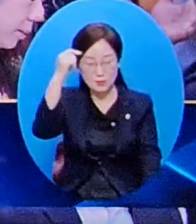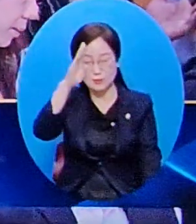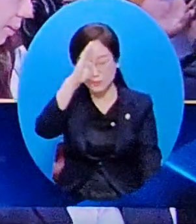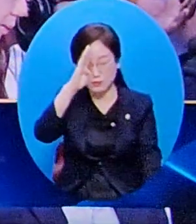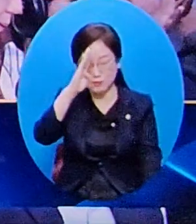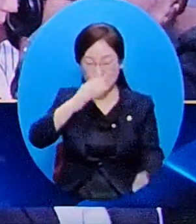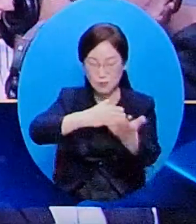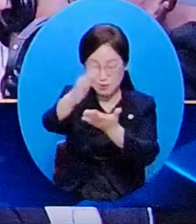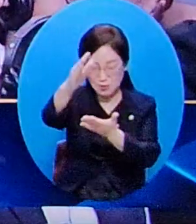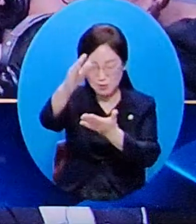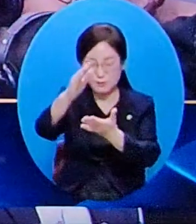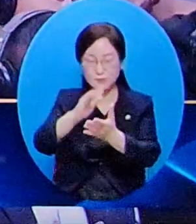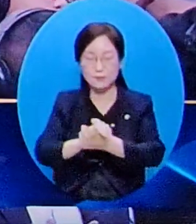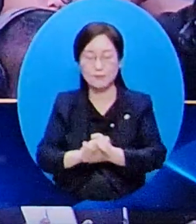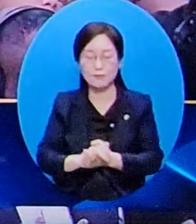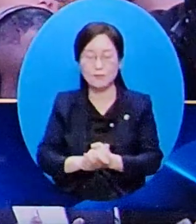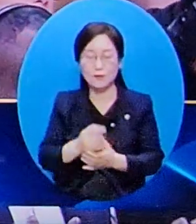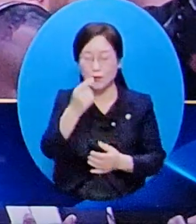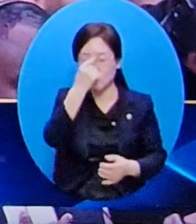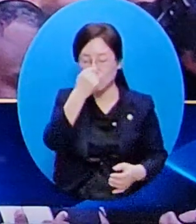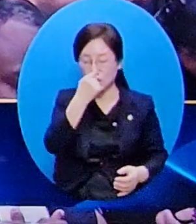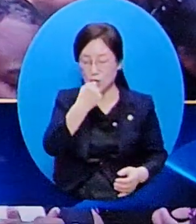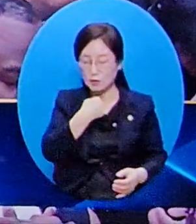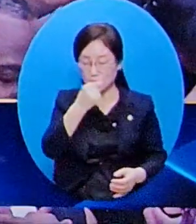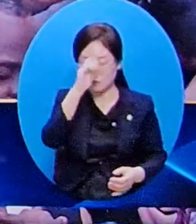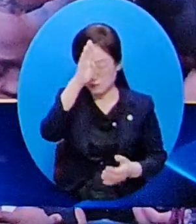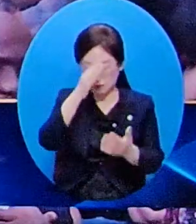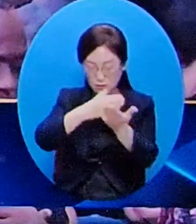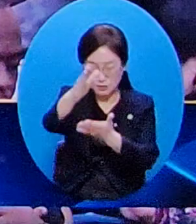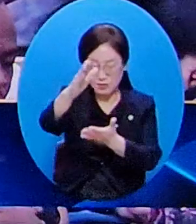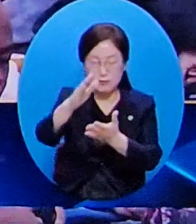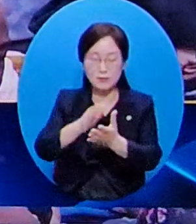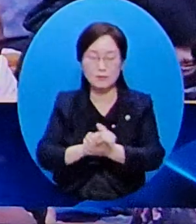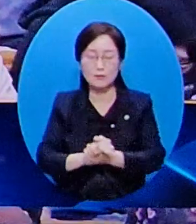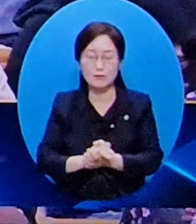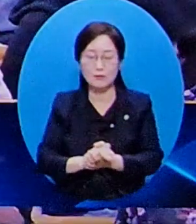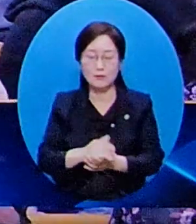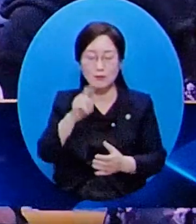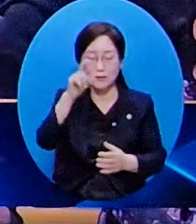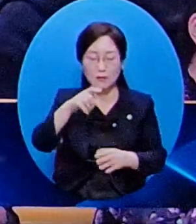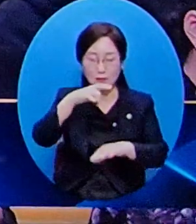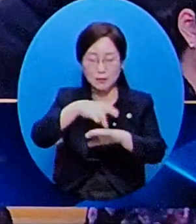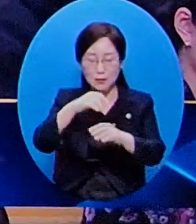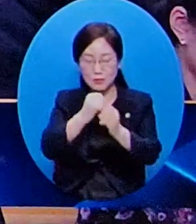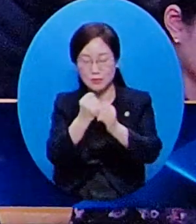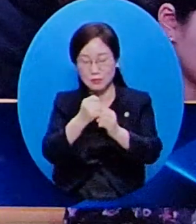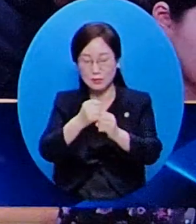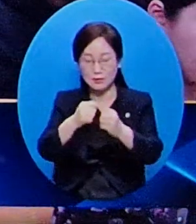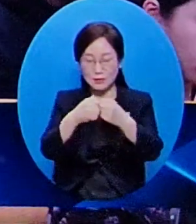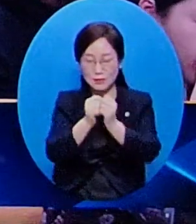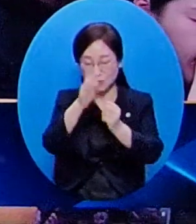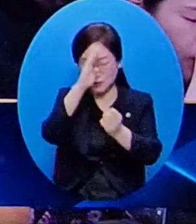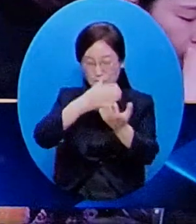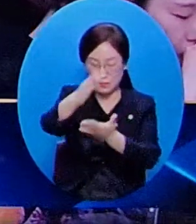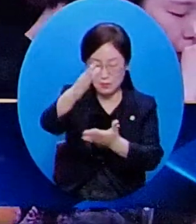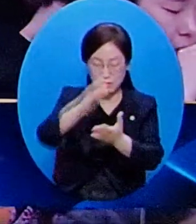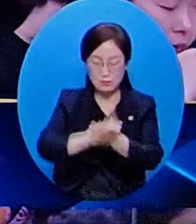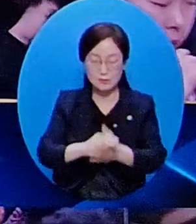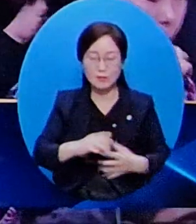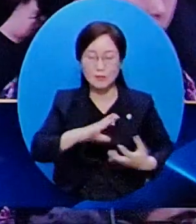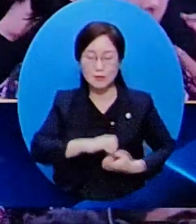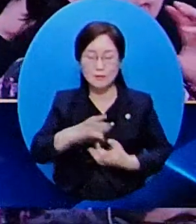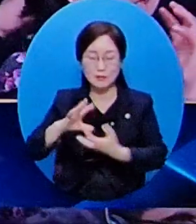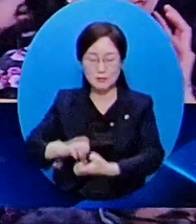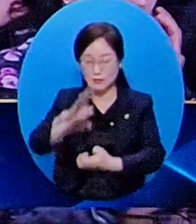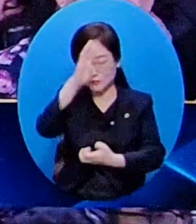정신질환은 물러갈지어다. 눈과 코와 입의 목의 질병은 떠나갈지어다. 어깨 척추 허리 관절의 병이 물러갈지어다.